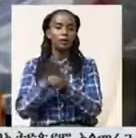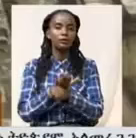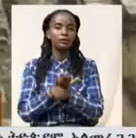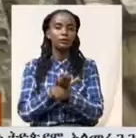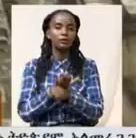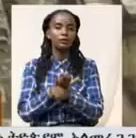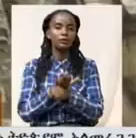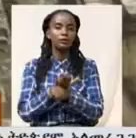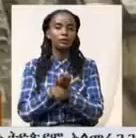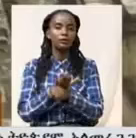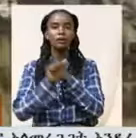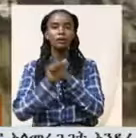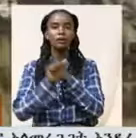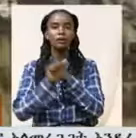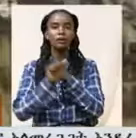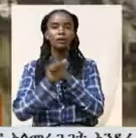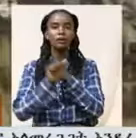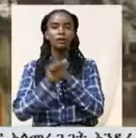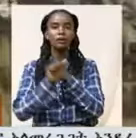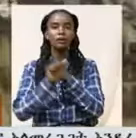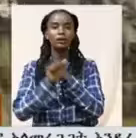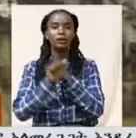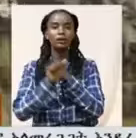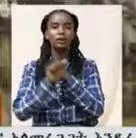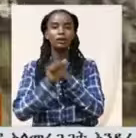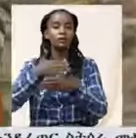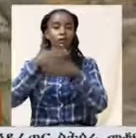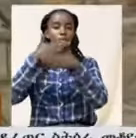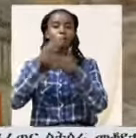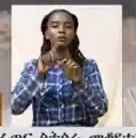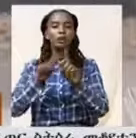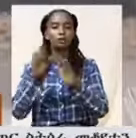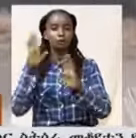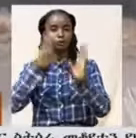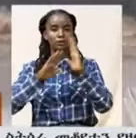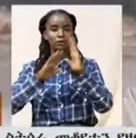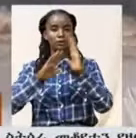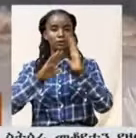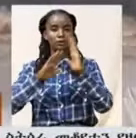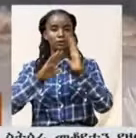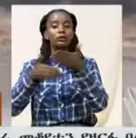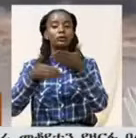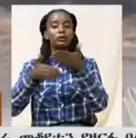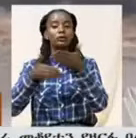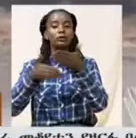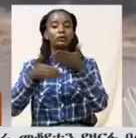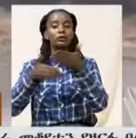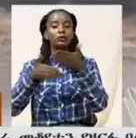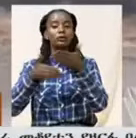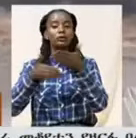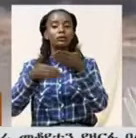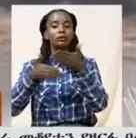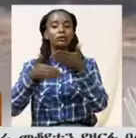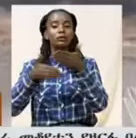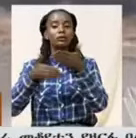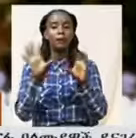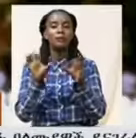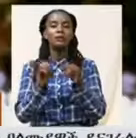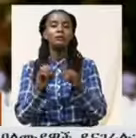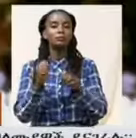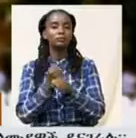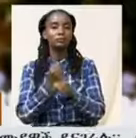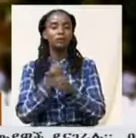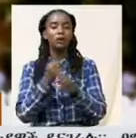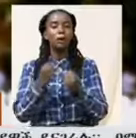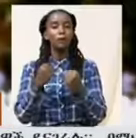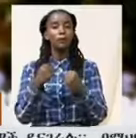መሰረት ከ5 ዓመት በፊት ኃይል ማመንጨት የነበረበት ግድቡ በተለያዩ ችግሮች ግንባታው ተጓቶ የውጪ ጣልቃ ገብነት እና የሚዲያ ዘመቻዎችም